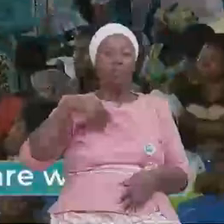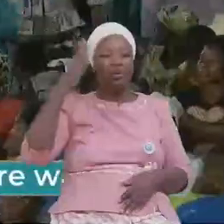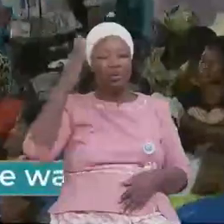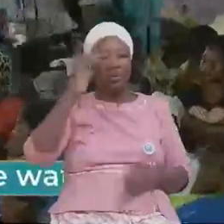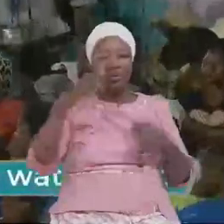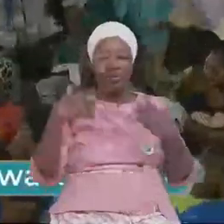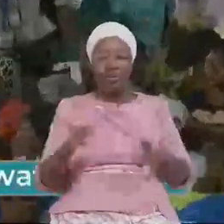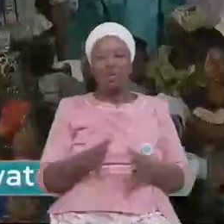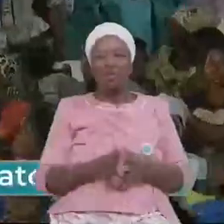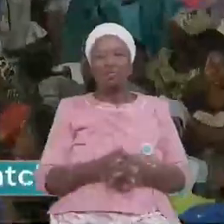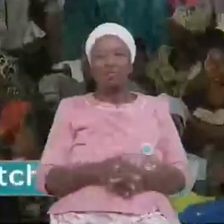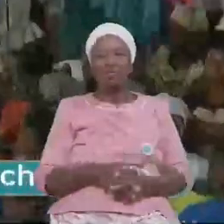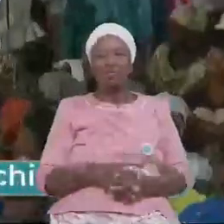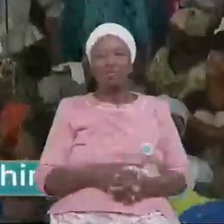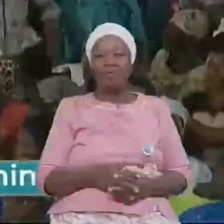Ne ratez personne.